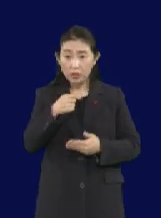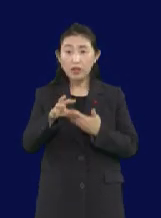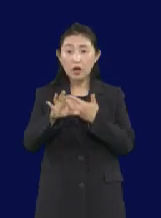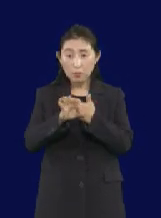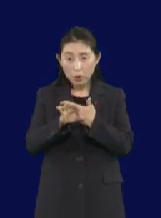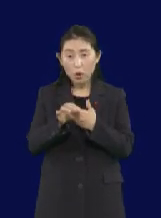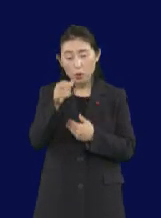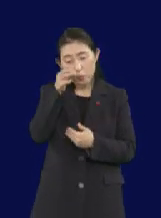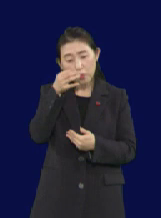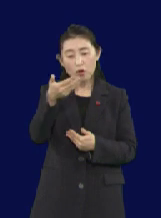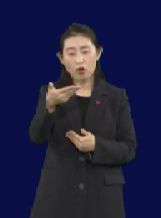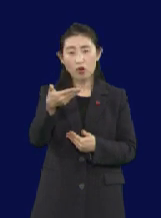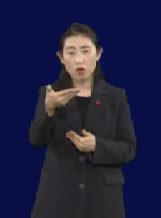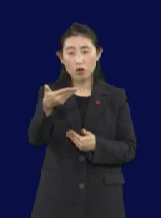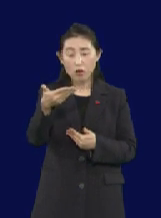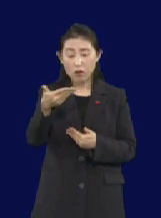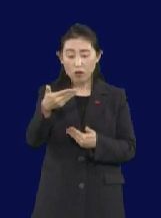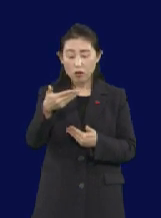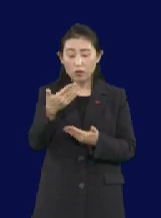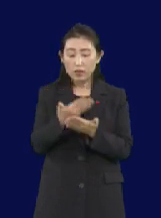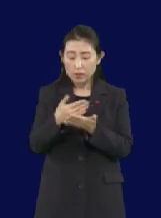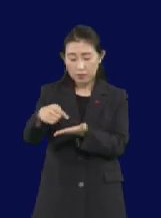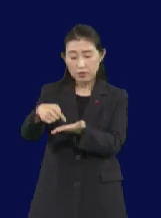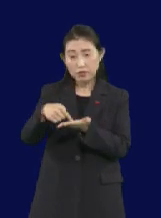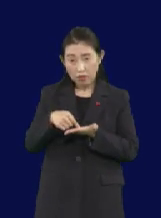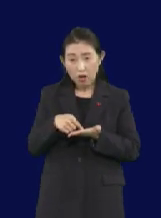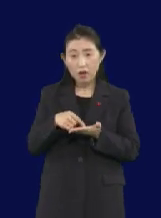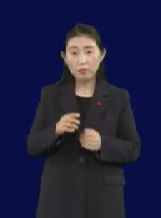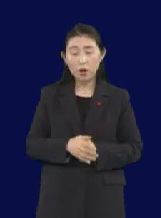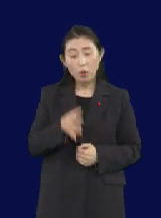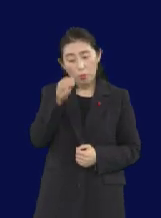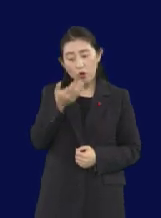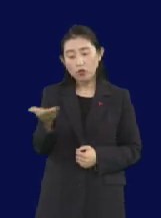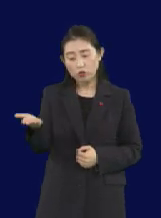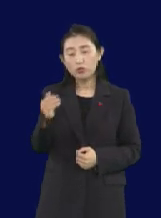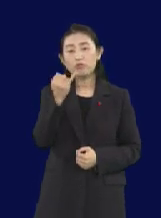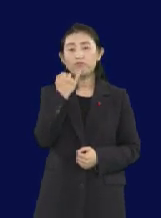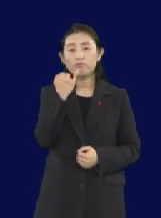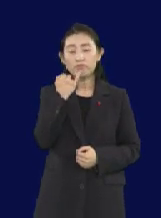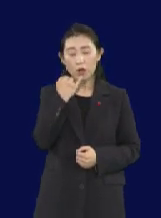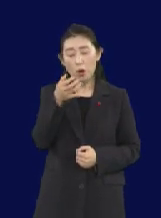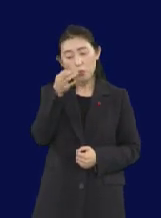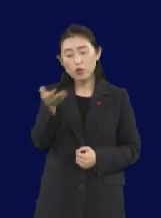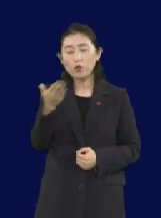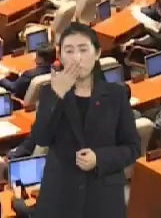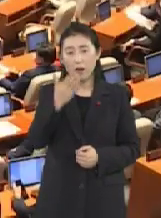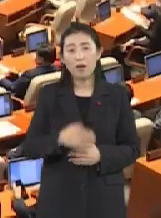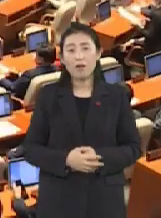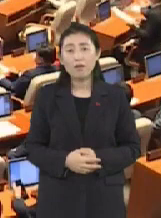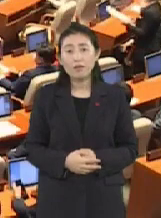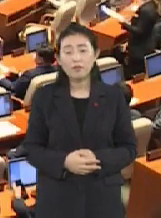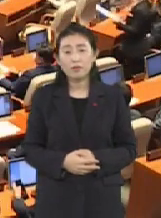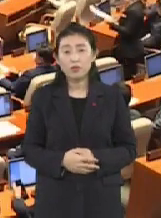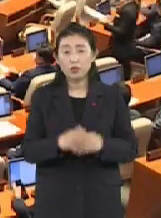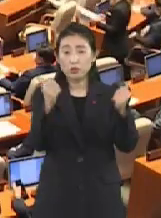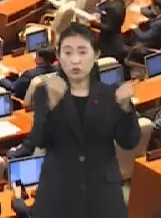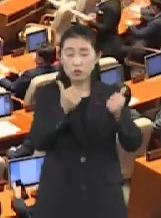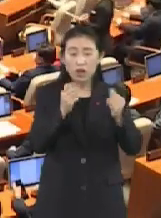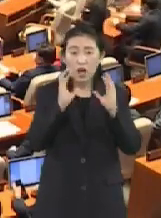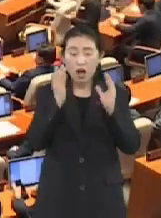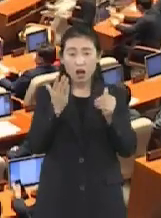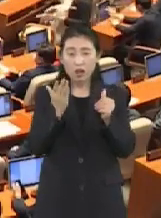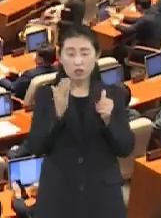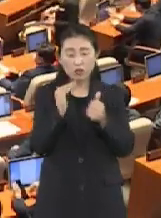어린이집에 보여달라고 할 수도 있지만 예. 수사가 진행되는 상황에서는 예. 경찰에 보여달라고 해도 경찰에 보여주게 됐습니다. 국회도